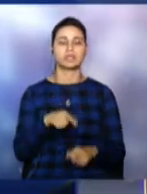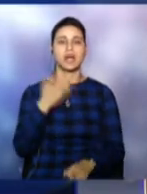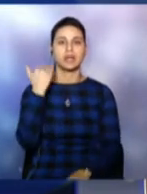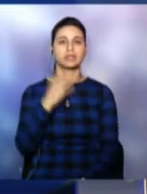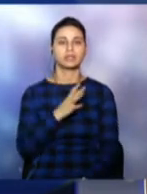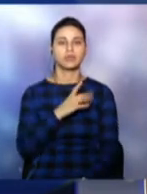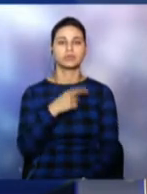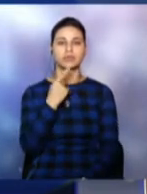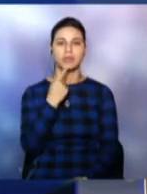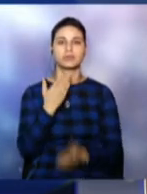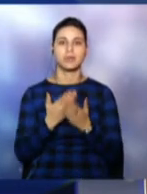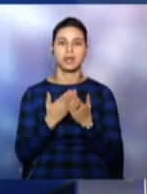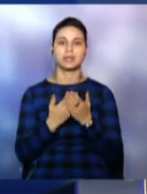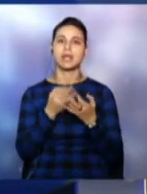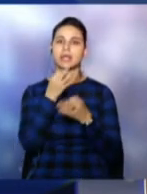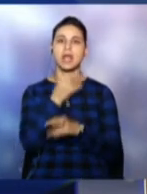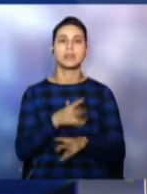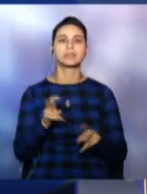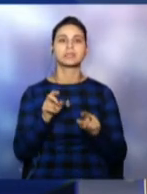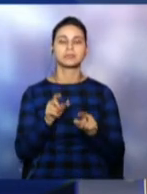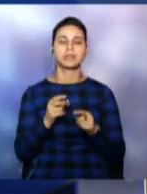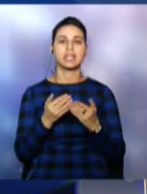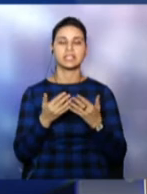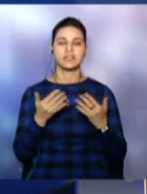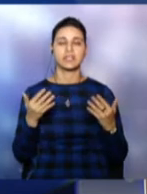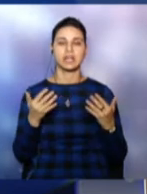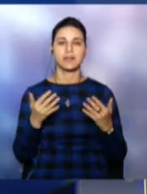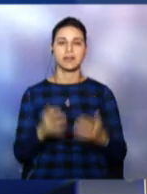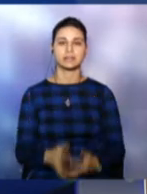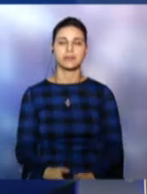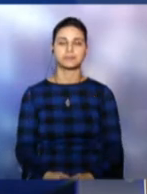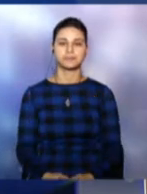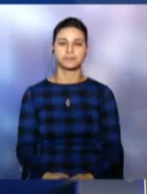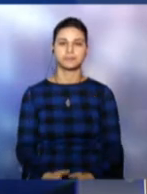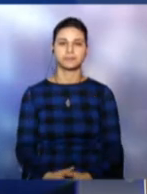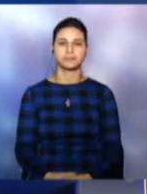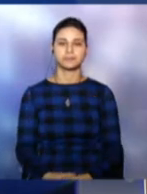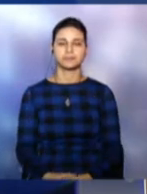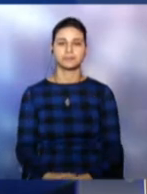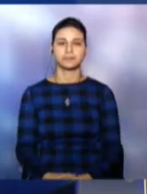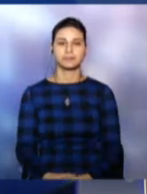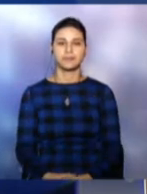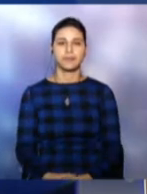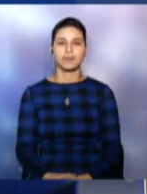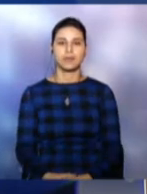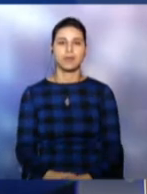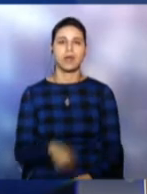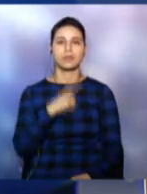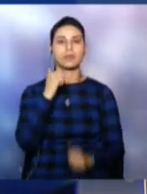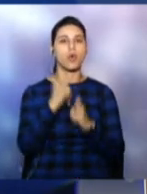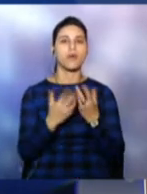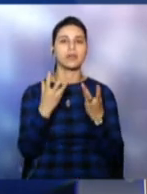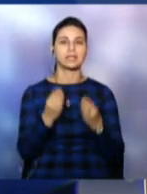გვისაუბრია მაგალითად ნებისმიერ ნივთიერებაზე რომელიც პრაქტიკულად არ განიხილება